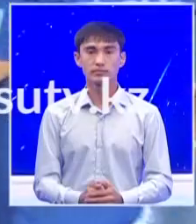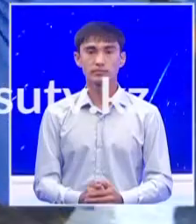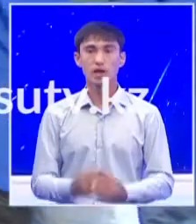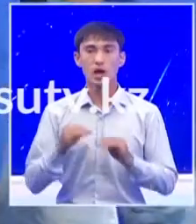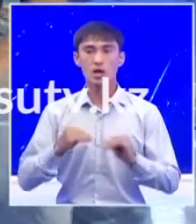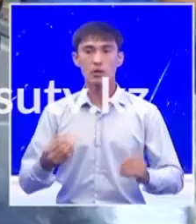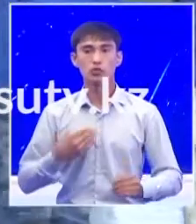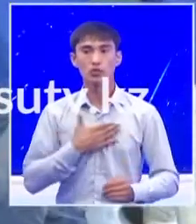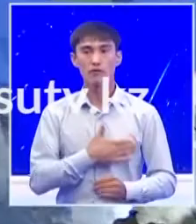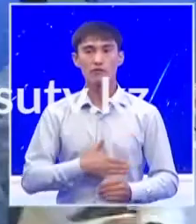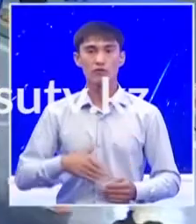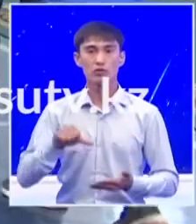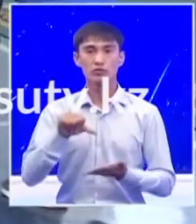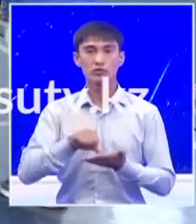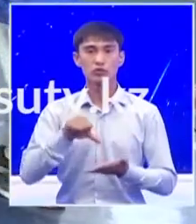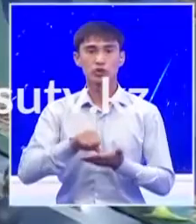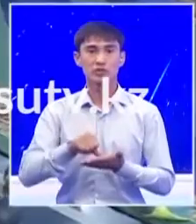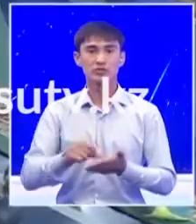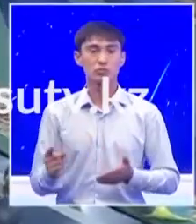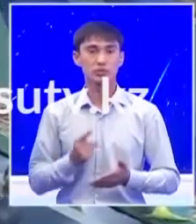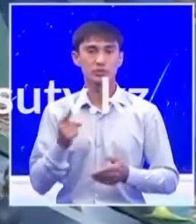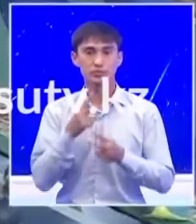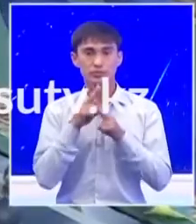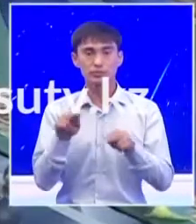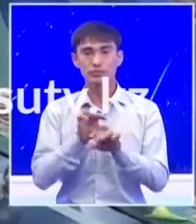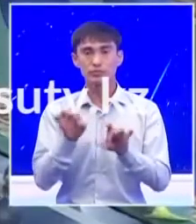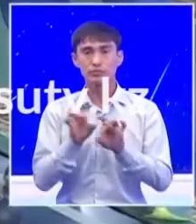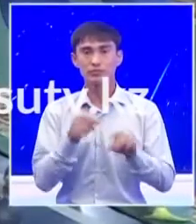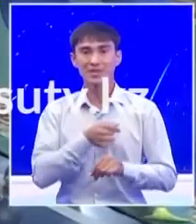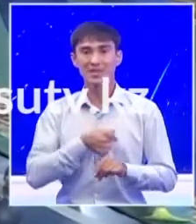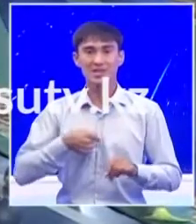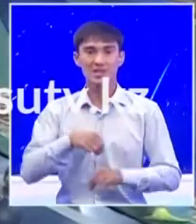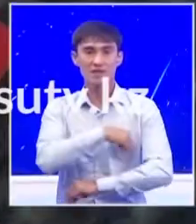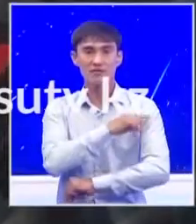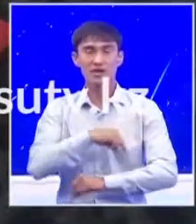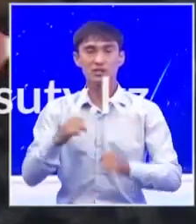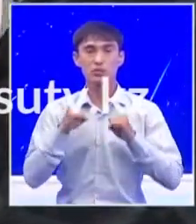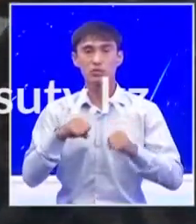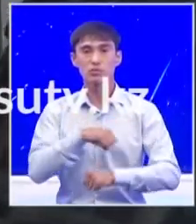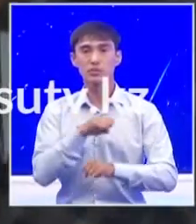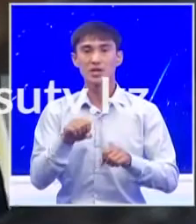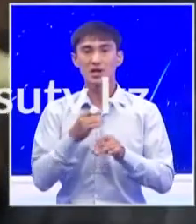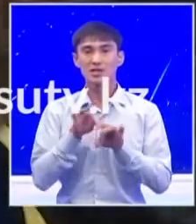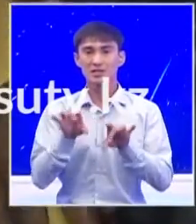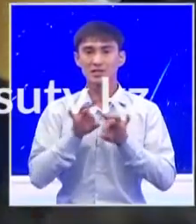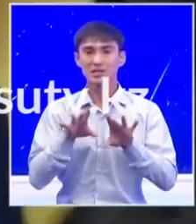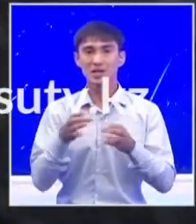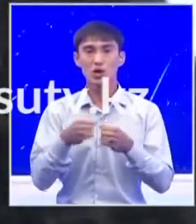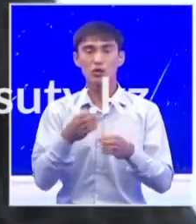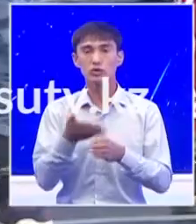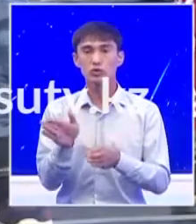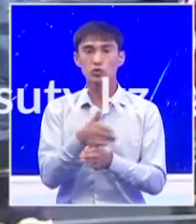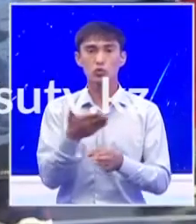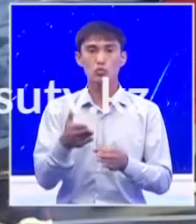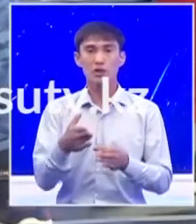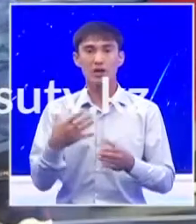Ребята с удовольствием приняли участие в мастер-классе по этому виду спорта. Тренер и врач спортивной медицины разделили детей на группы в